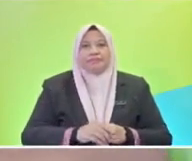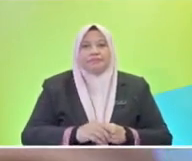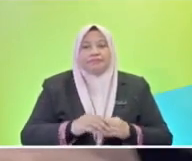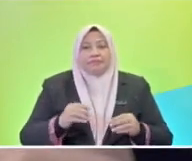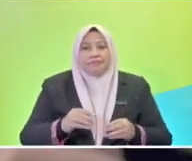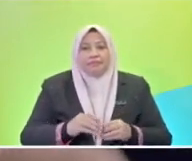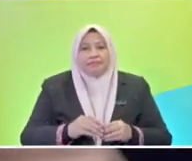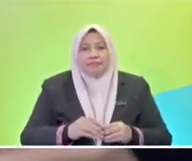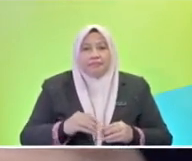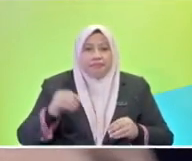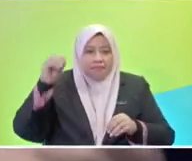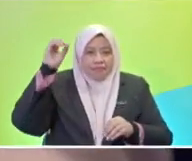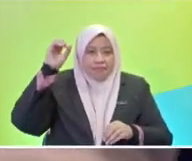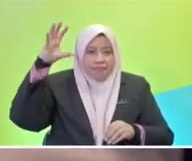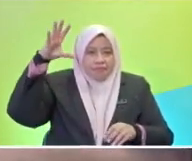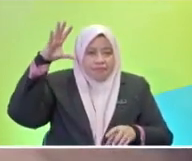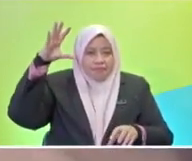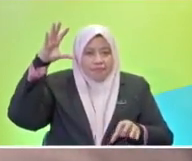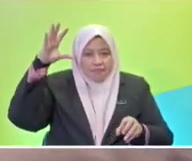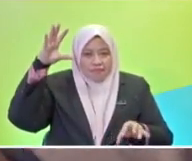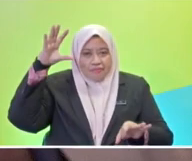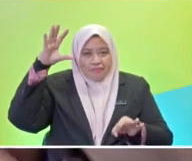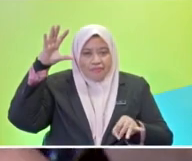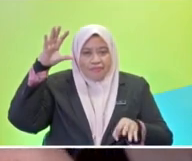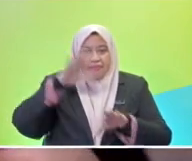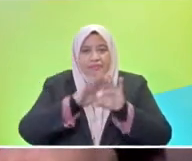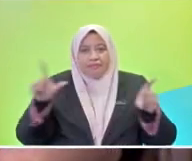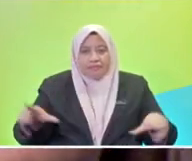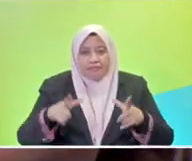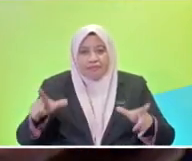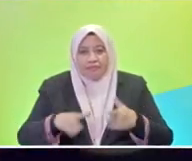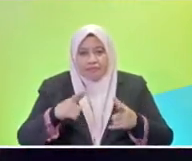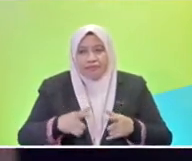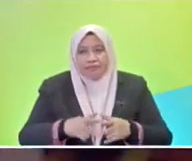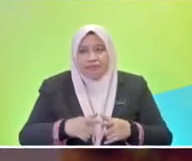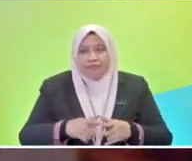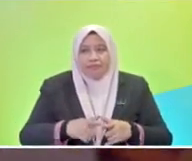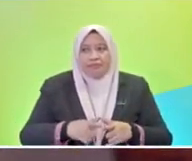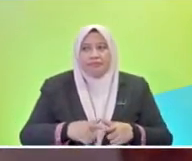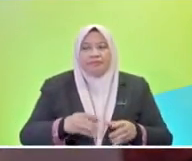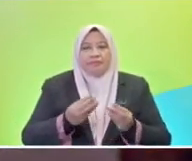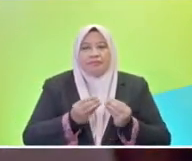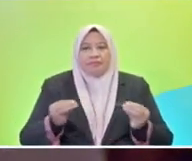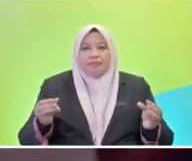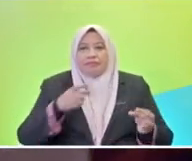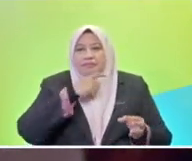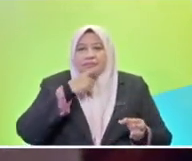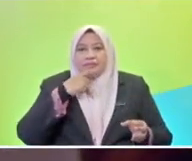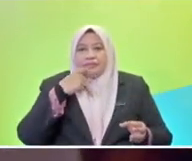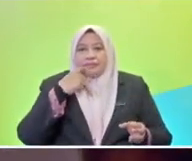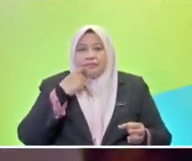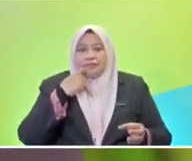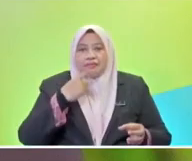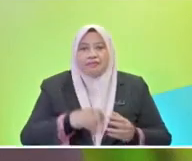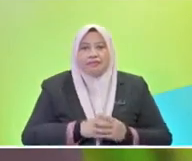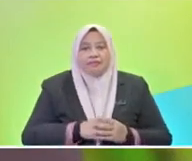Nanti proses fotosintesis pun tak boleh berlaku, kan? Betul tu. Nampak tak? Abang Akmal tunjuk. Nampak tanah dia kering tau. Kering. Dah putih-putih. Dah kuning